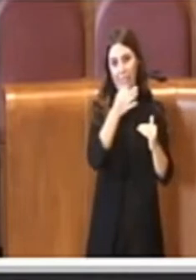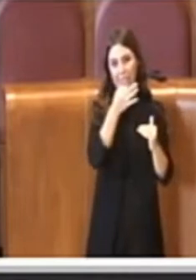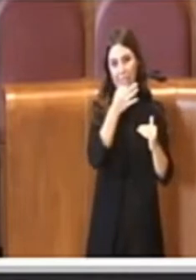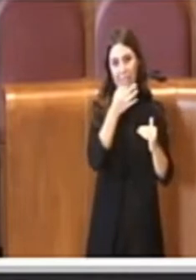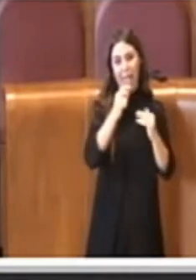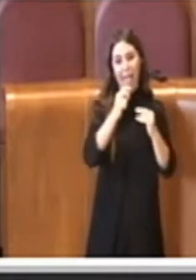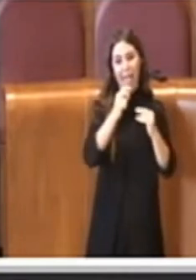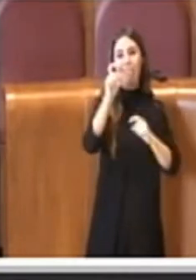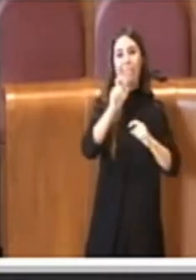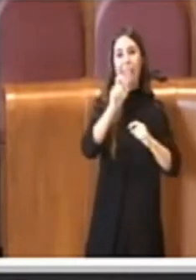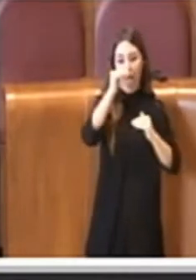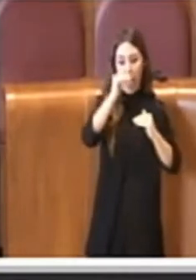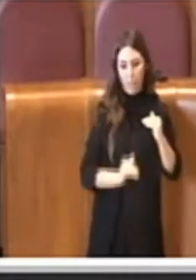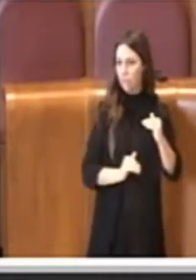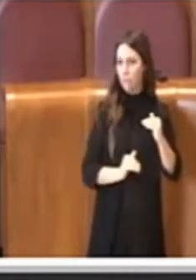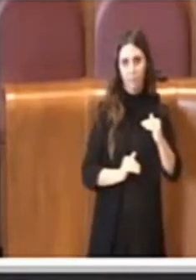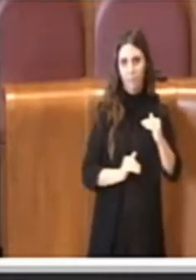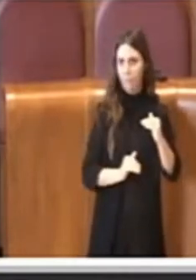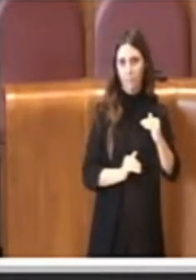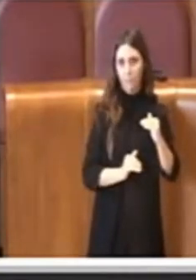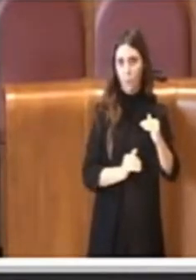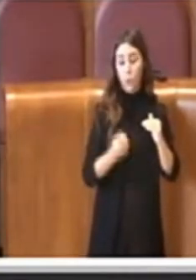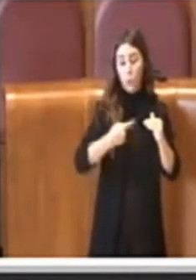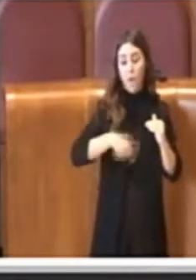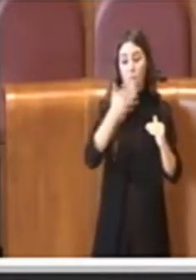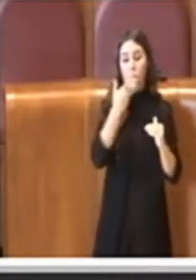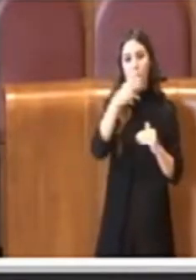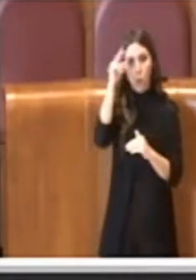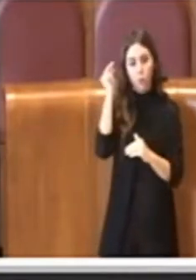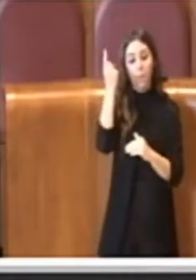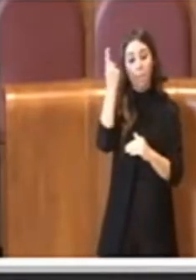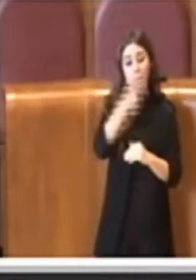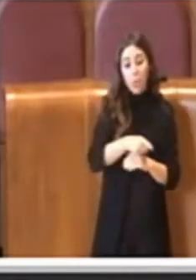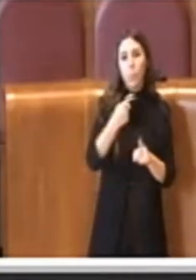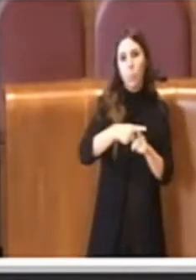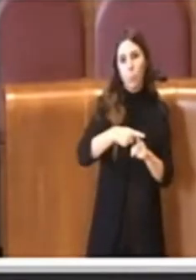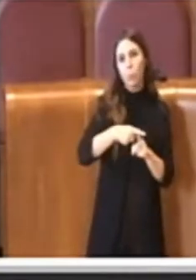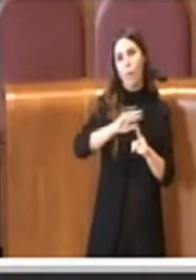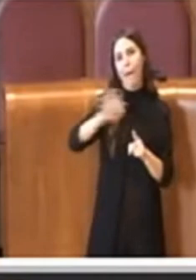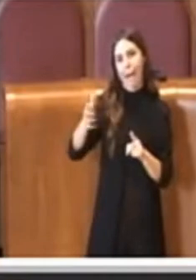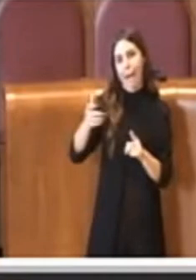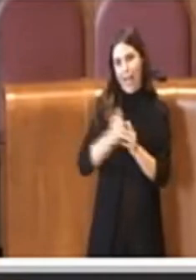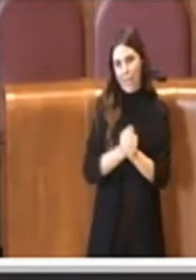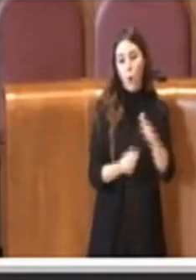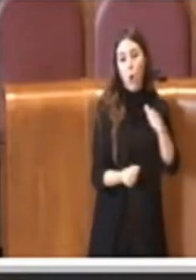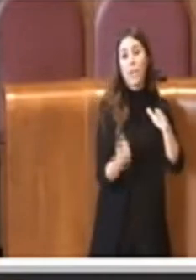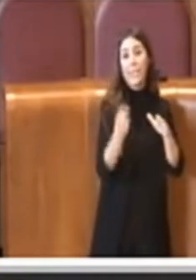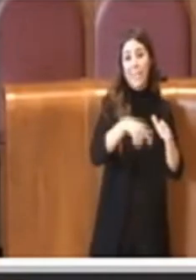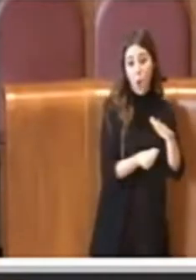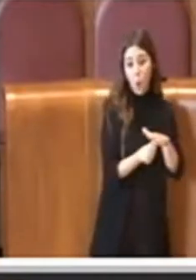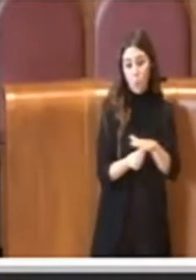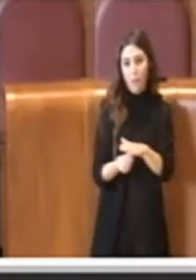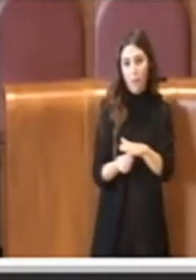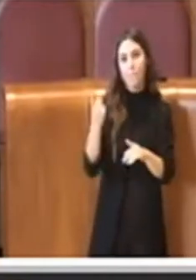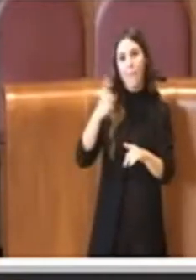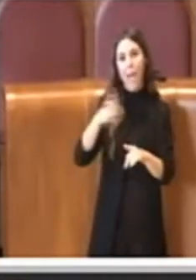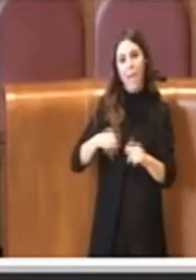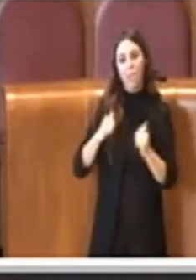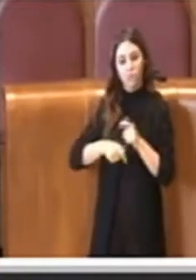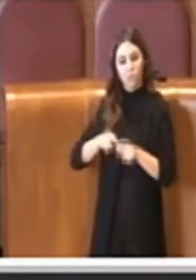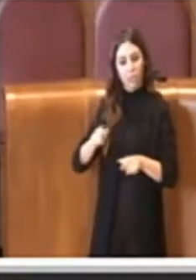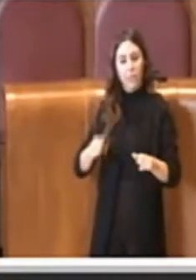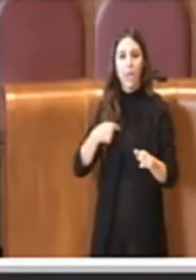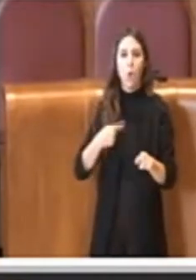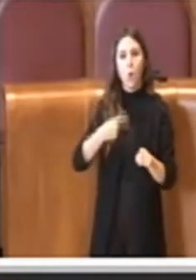in deficit, quindi noi vorremmo riconoscere questo ed altro agli operatori e ai cittadini, ma purtroppo ci dobbiamo attenere